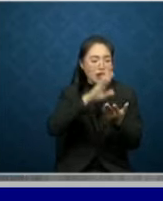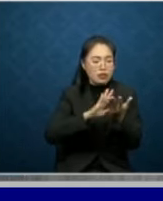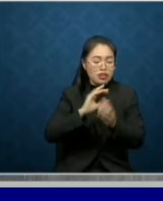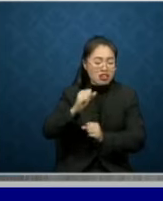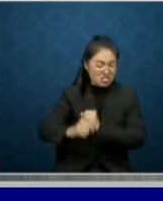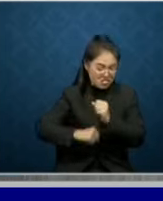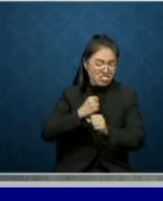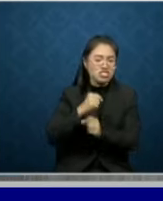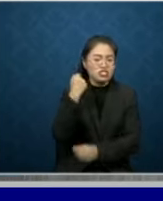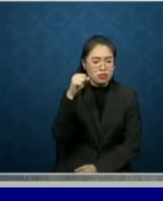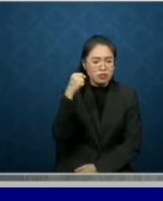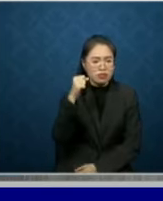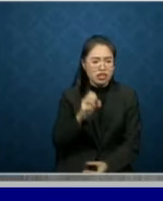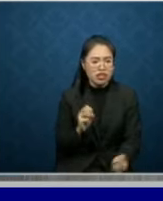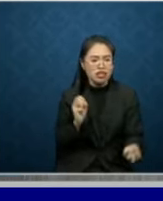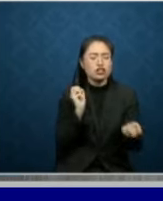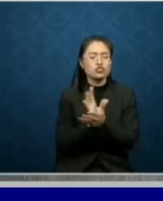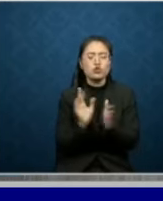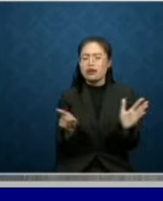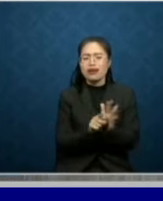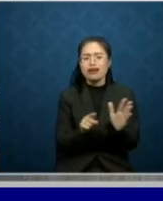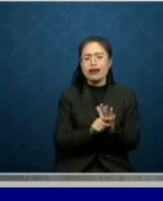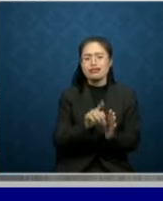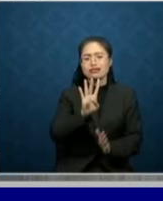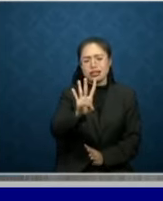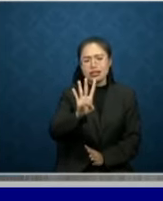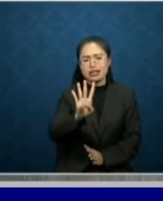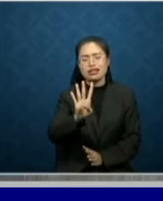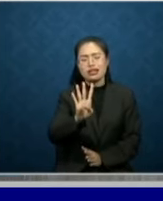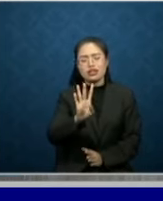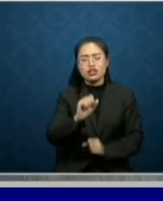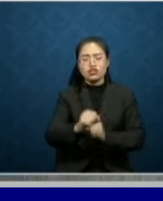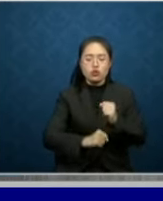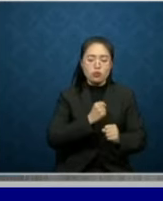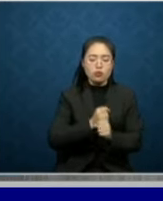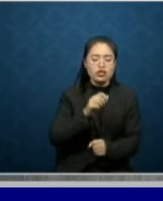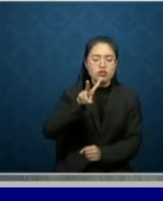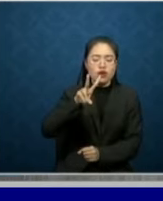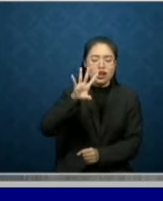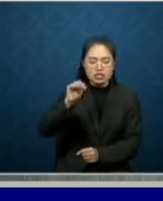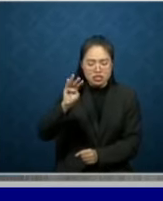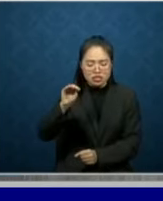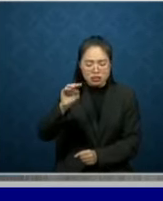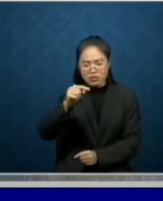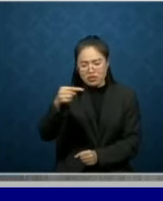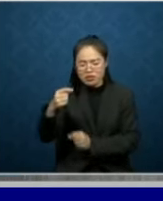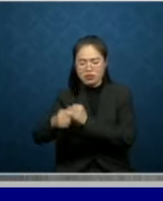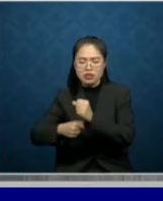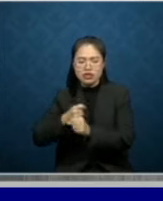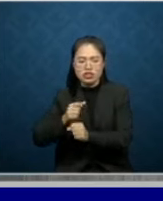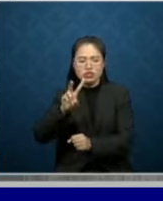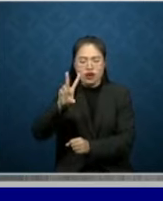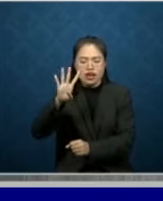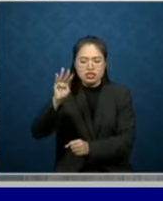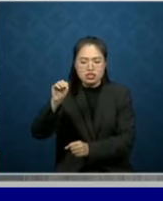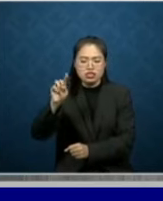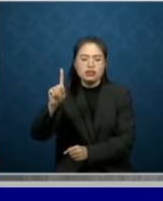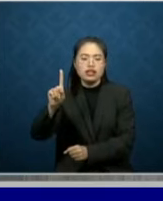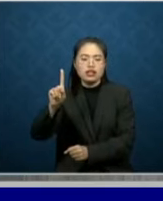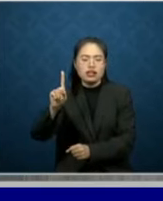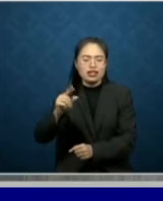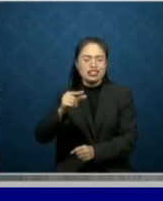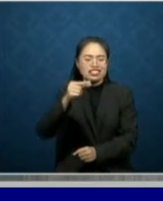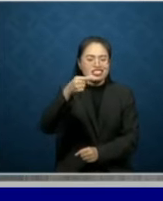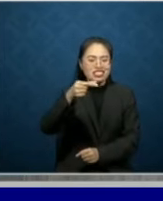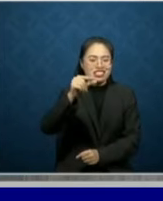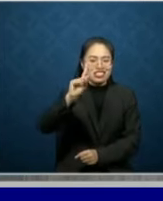ยมีวิกฤตจริงๆมัน4ครั้งนั่นแหละครับวิกฤตต้มยำกุ้งเมื่อปี40-41 GDP ติดลบ 7.6 GDP